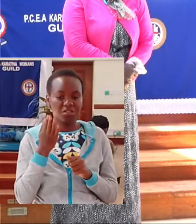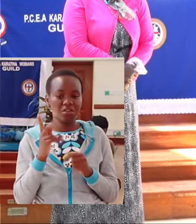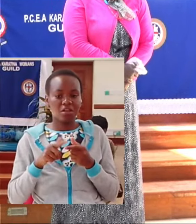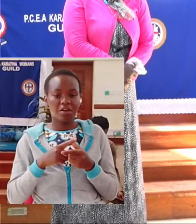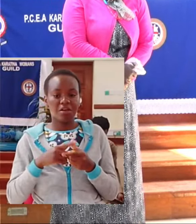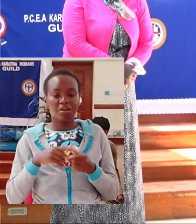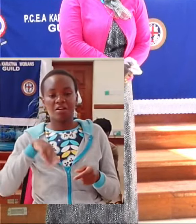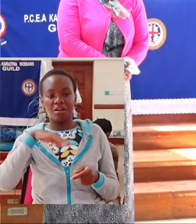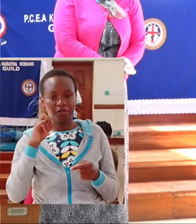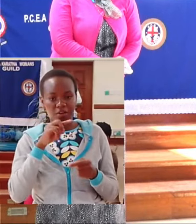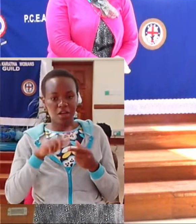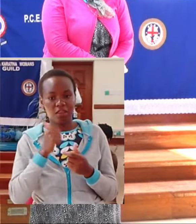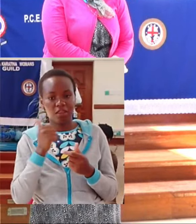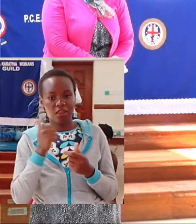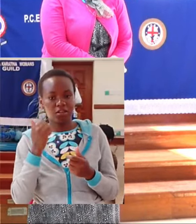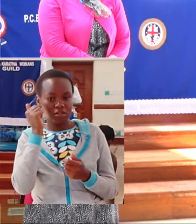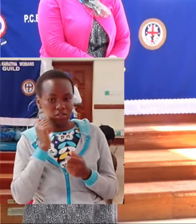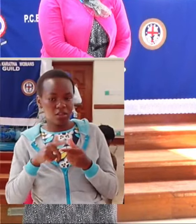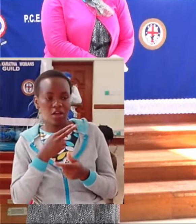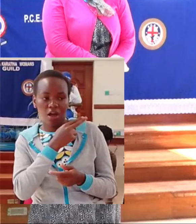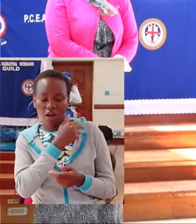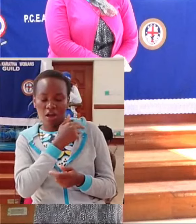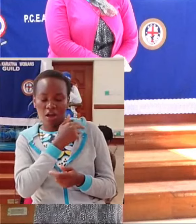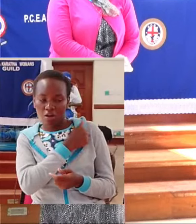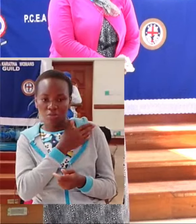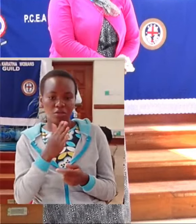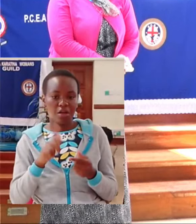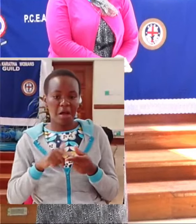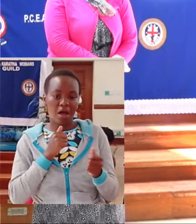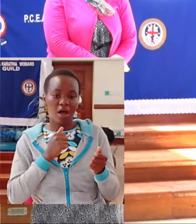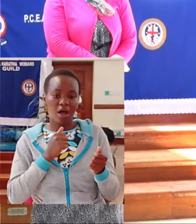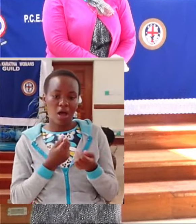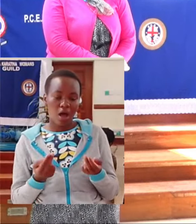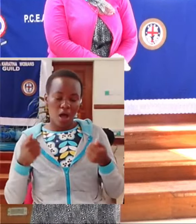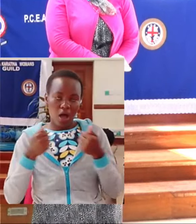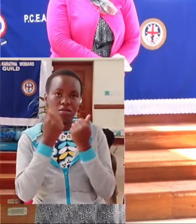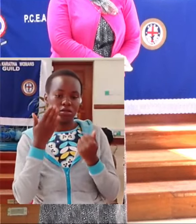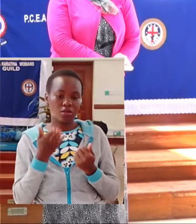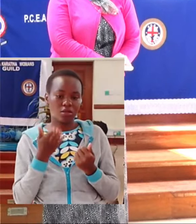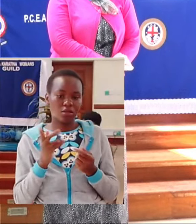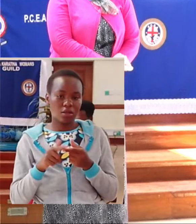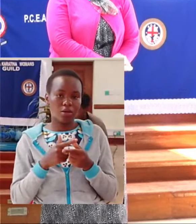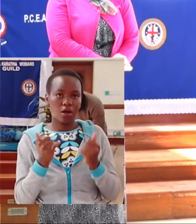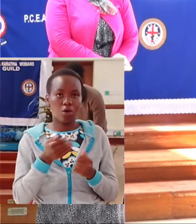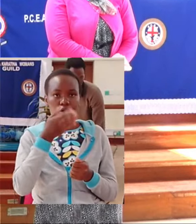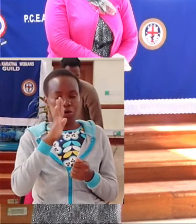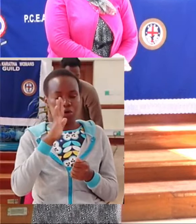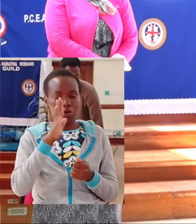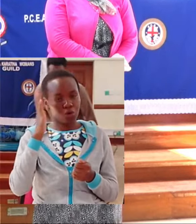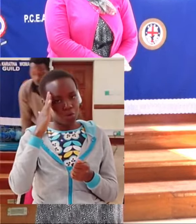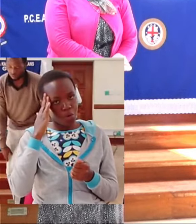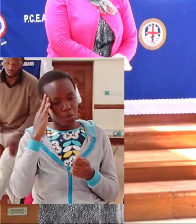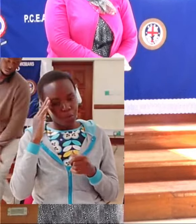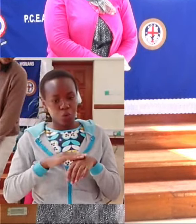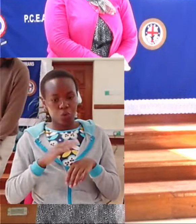Jehova. Agene marwanite, age makagomana na mitino wetiganite Jehova Ngai. No Jehova Ngai thwi tukamenya. Ithwe